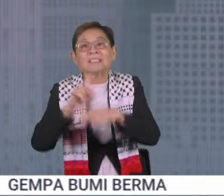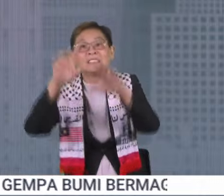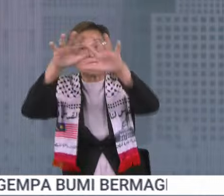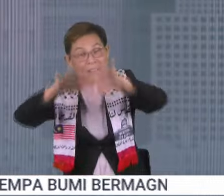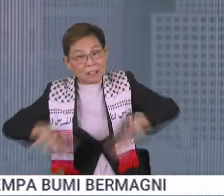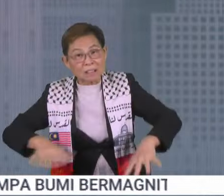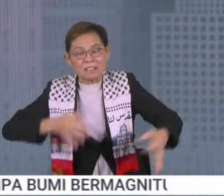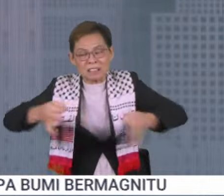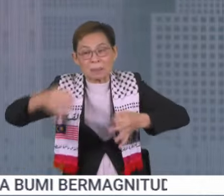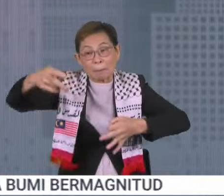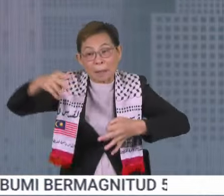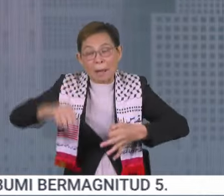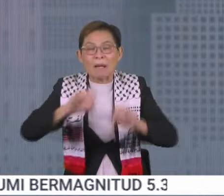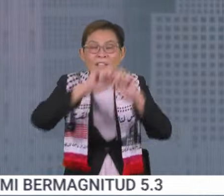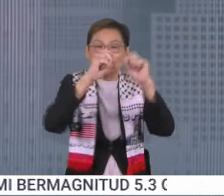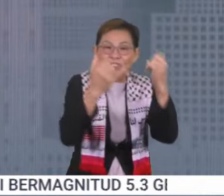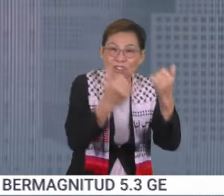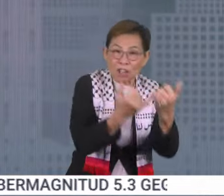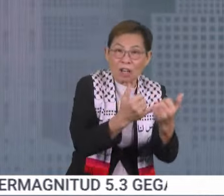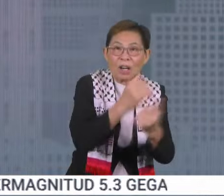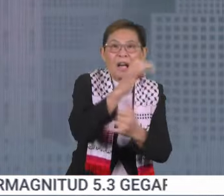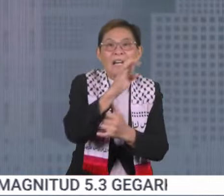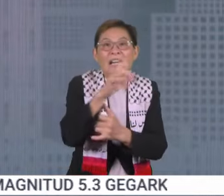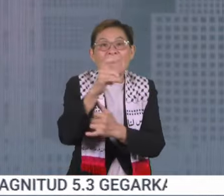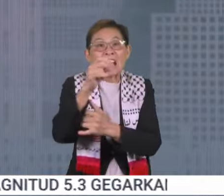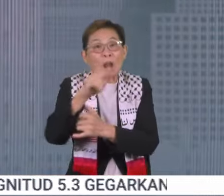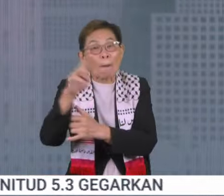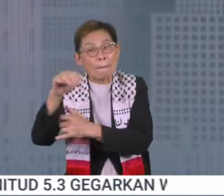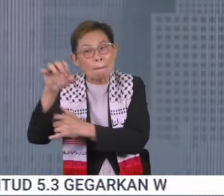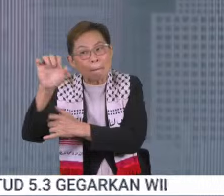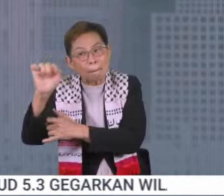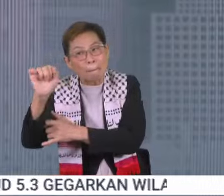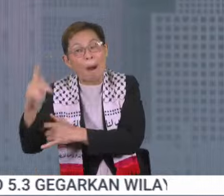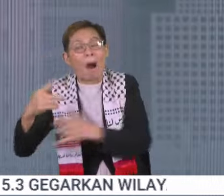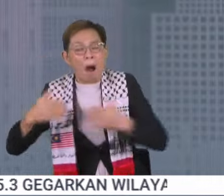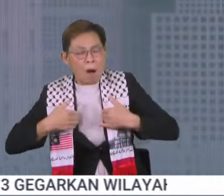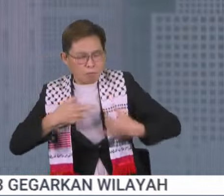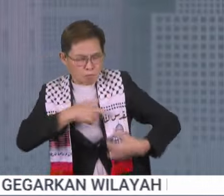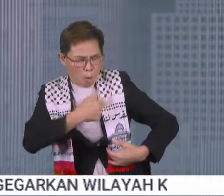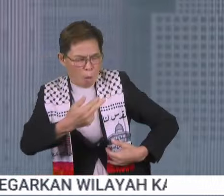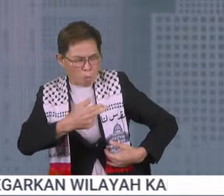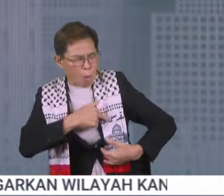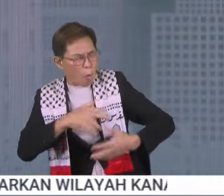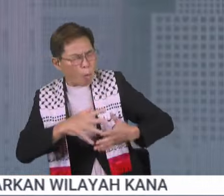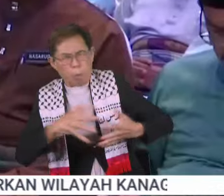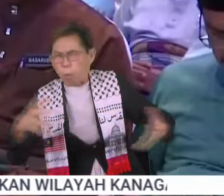Tenggara. Jelas Perdana Menteri syarikat Elon Musk itu juga mengalami kerugian besar.